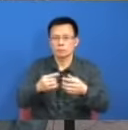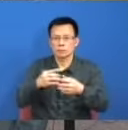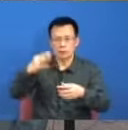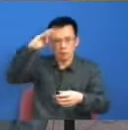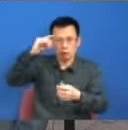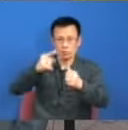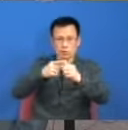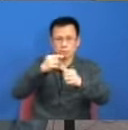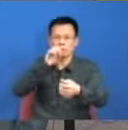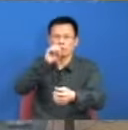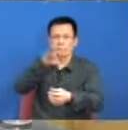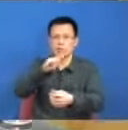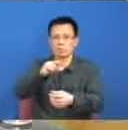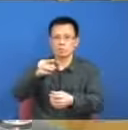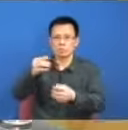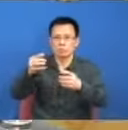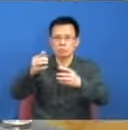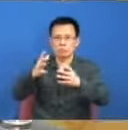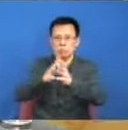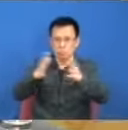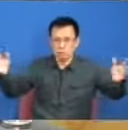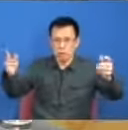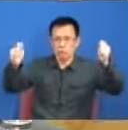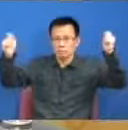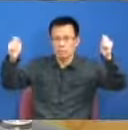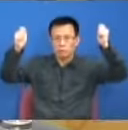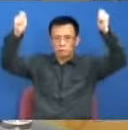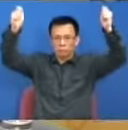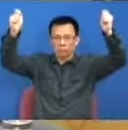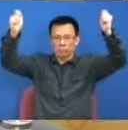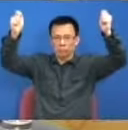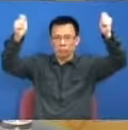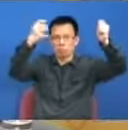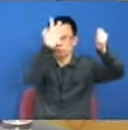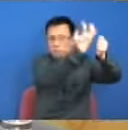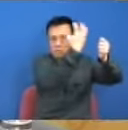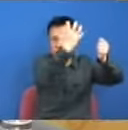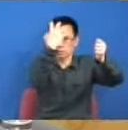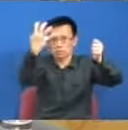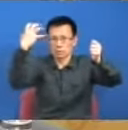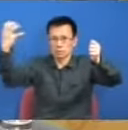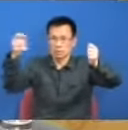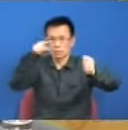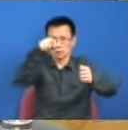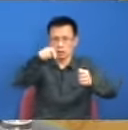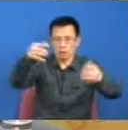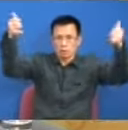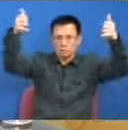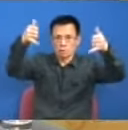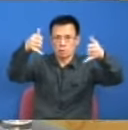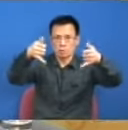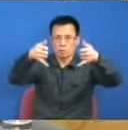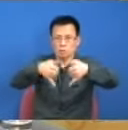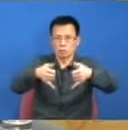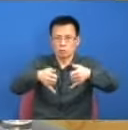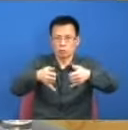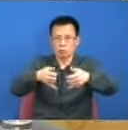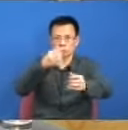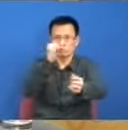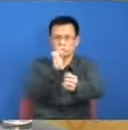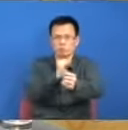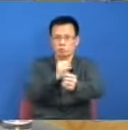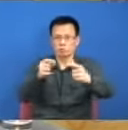個指示，係用一塊好大嘅 banner 牌寫住你哋依家嘅集會違反咗乜嘢呢個